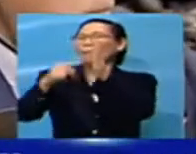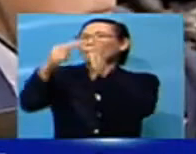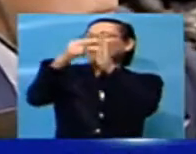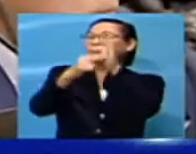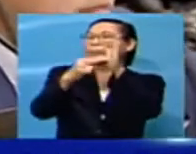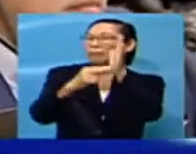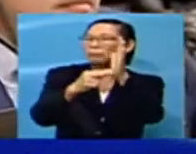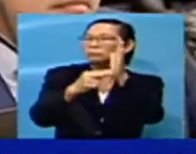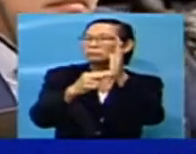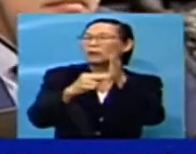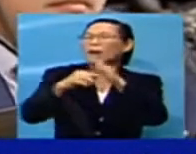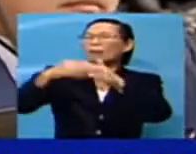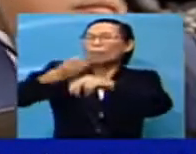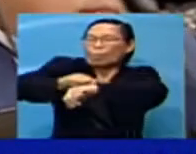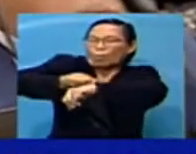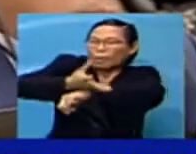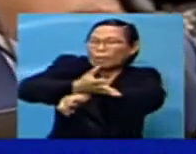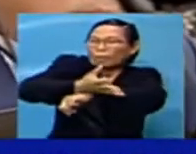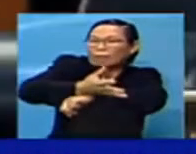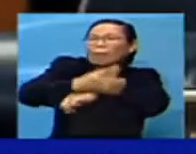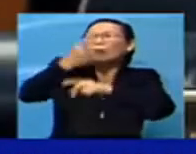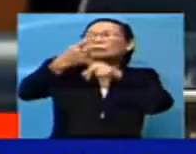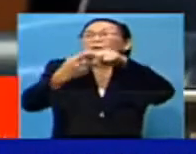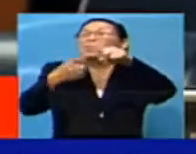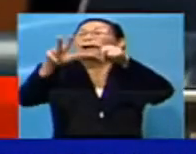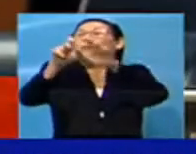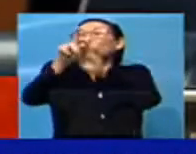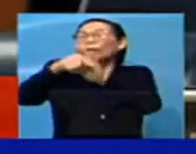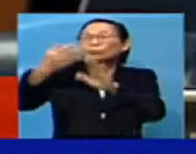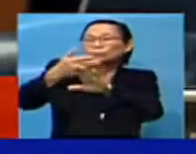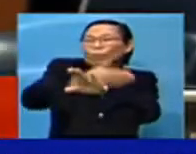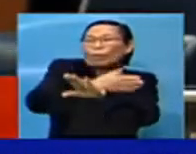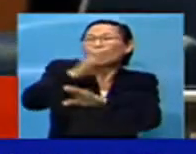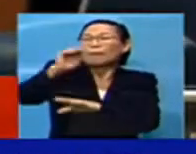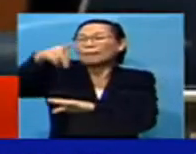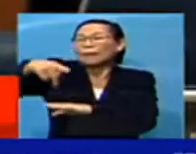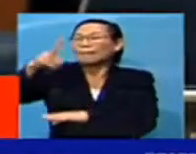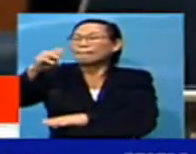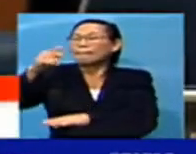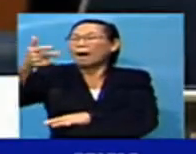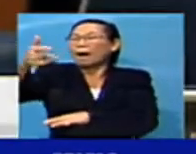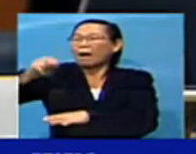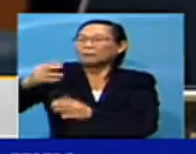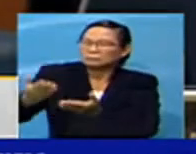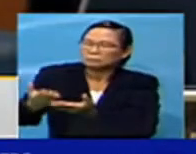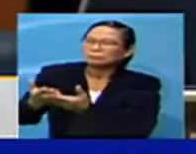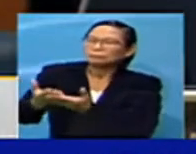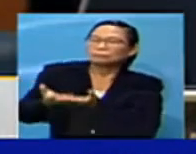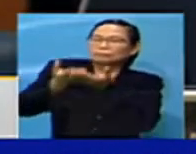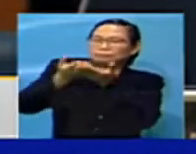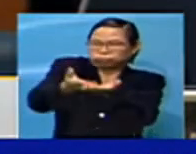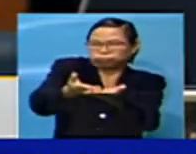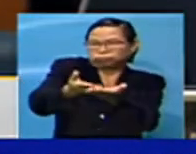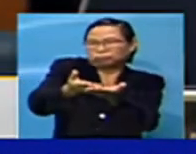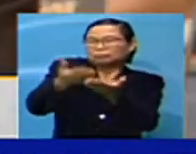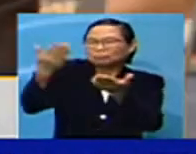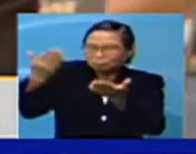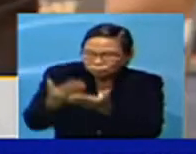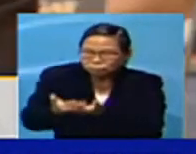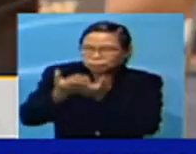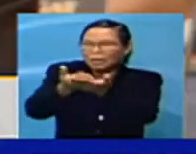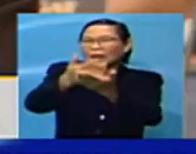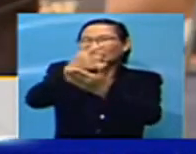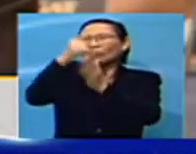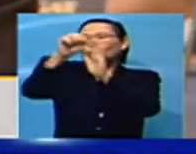mesyuarat yang melengahkan masa kira-kira setengah jam sebelum anggota Parlimen Marang itu dapat membentangkan usul berkenaan atas sifat